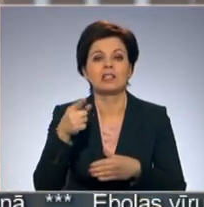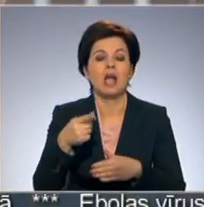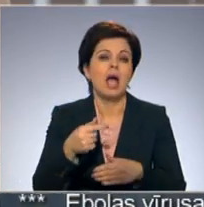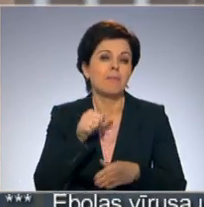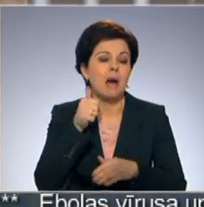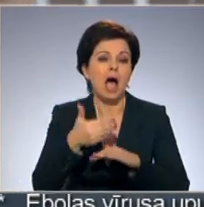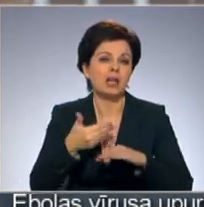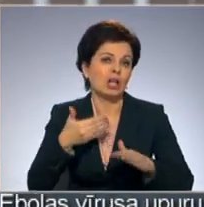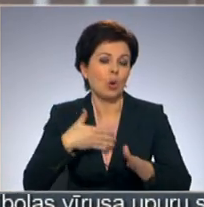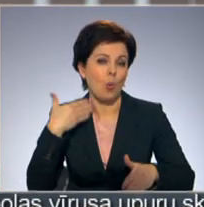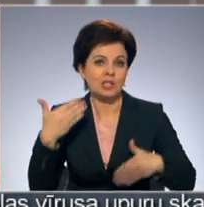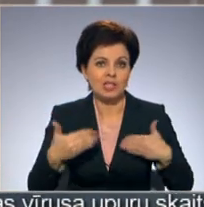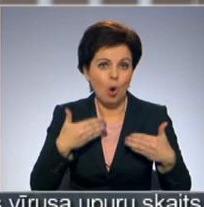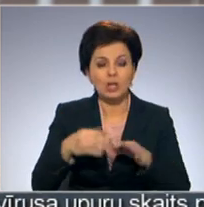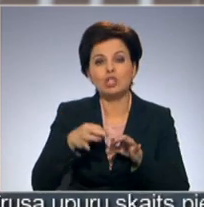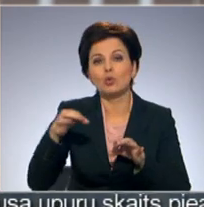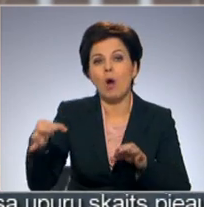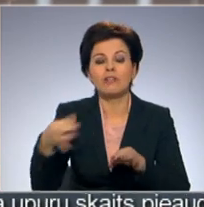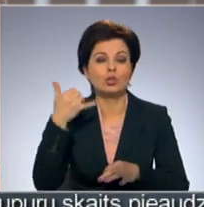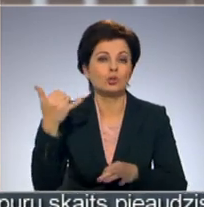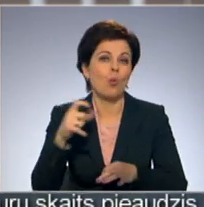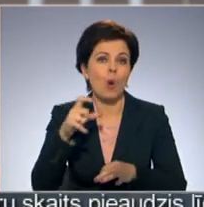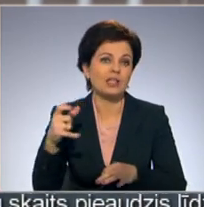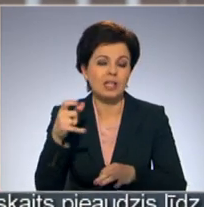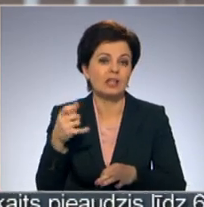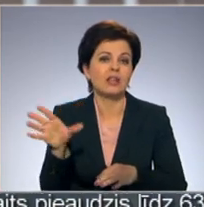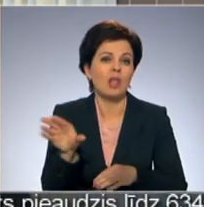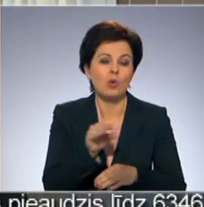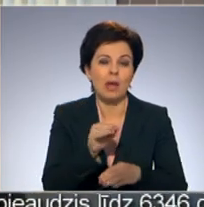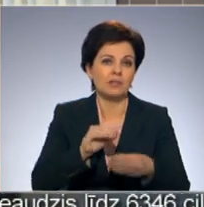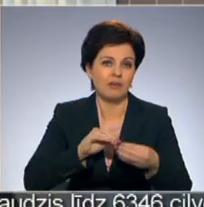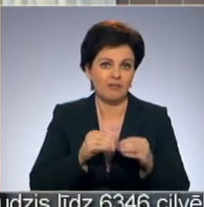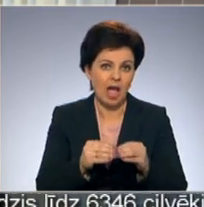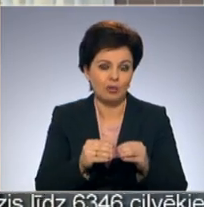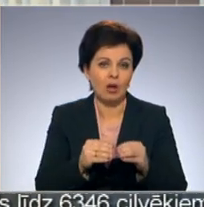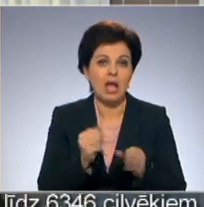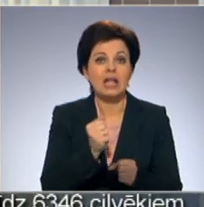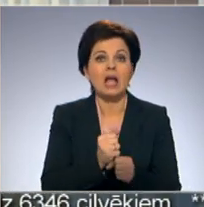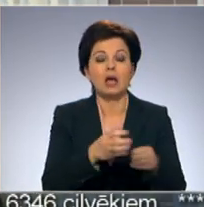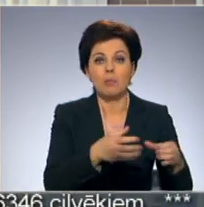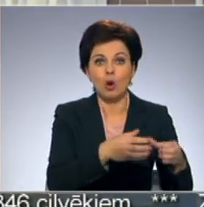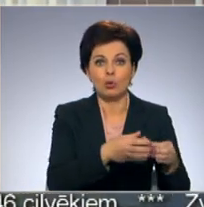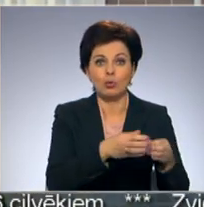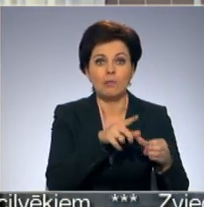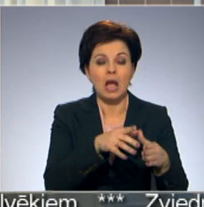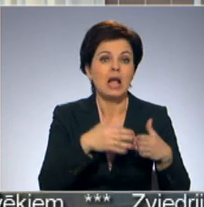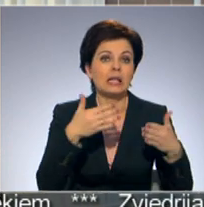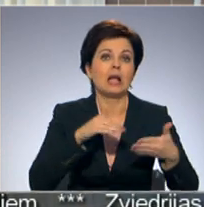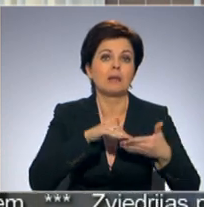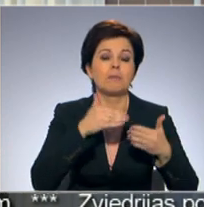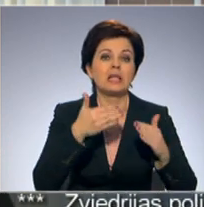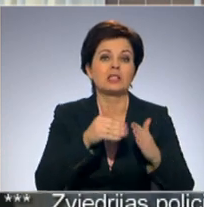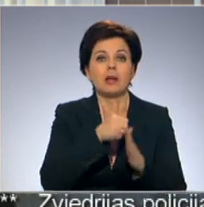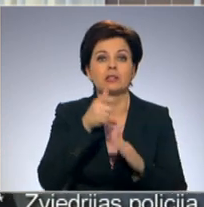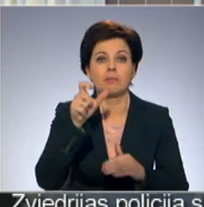pāragri. Tomēr viņš atzīst, ka novadu skolu intereses nereti netiek ņemtas vērā. Arī darba grupā paskatoties, tur ir lielo pilsētu pārstāvi.